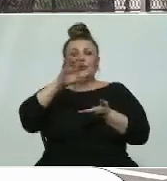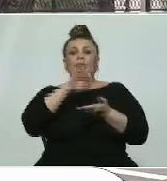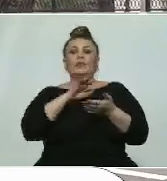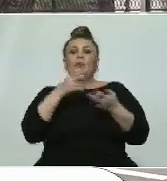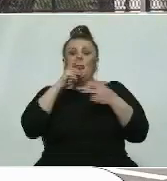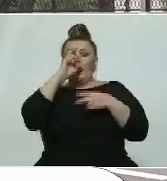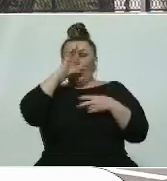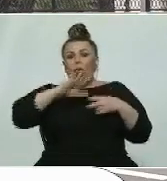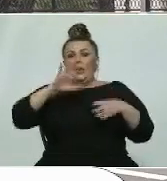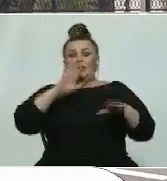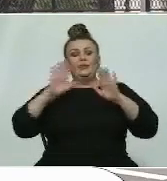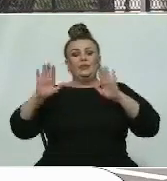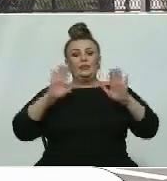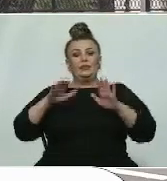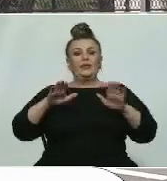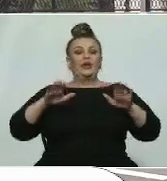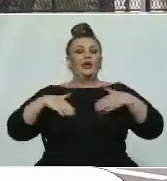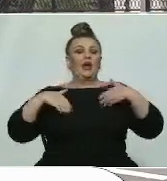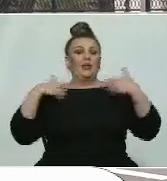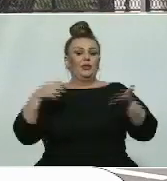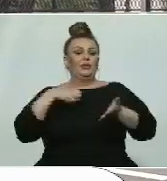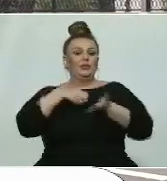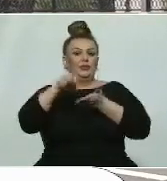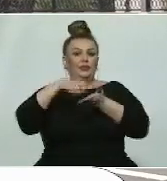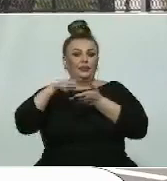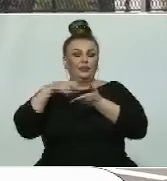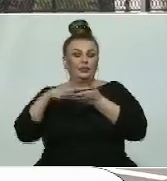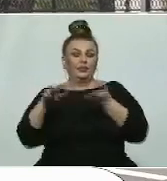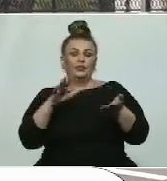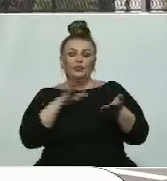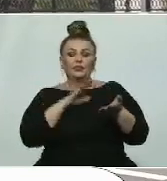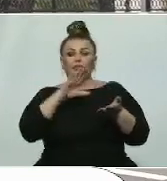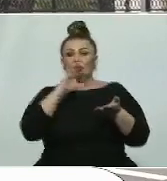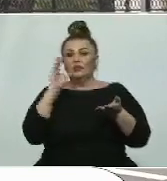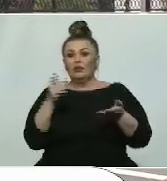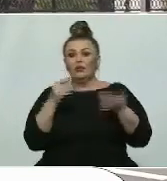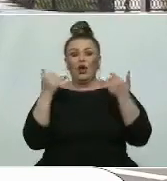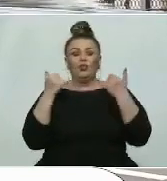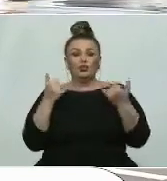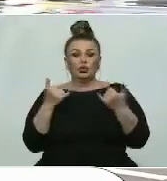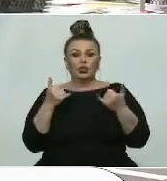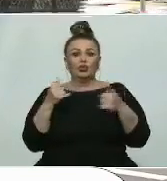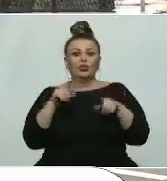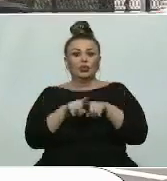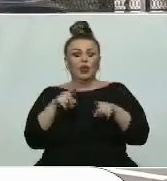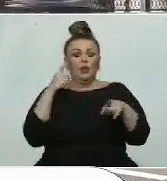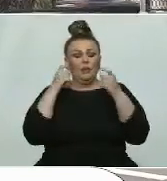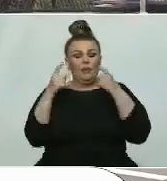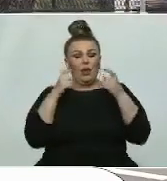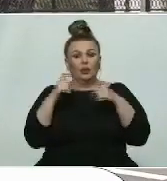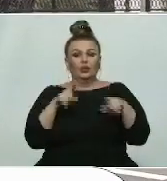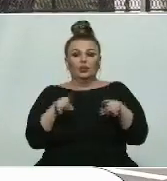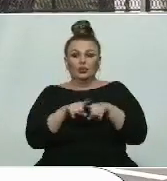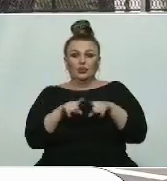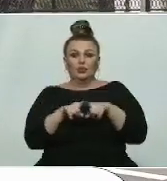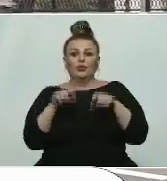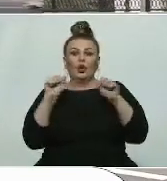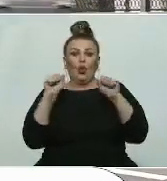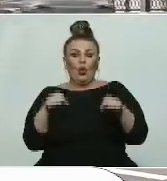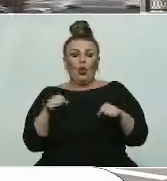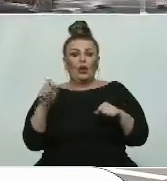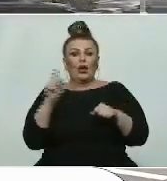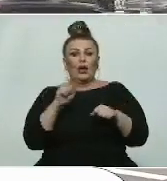sıra ölkə rəhbərlərinə təbrik məktubu da göndərdi. Və bugün verilən məlumatı əsasən qeyd etmək olar